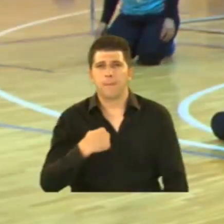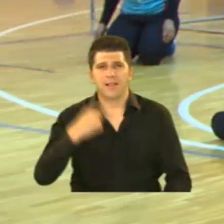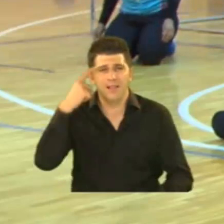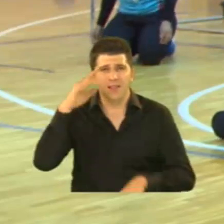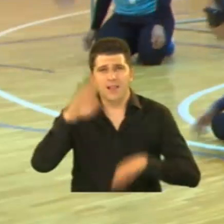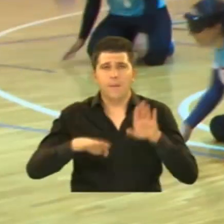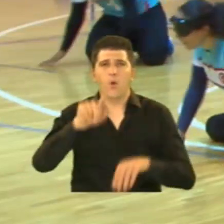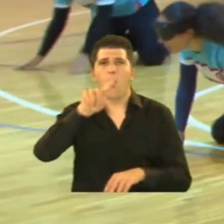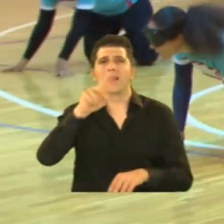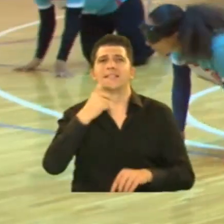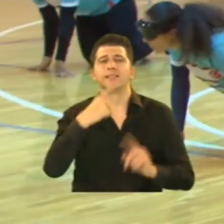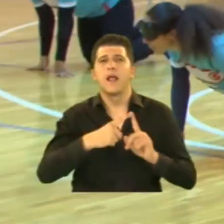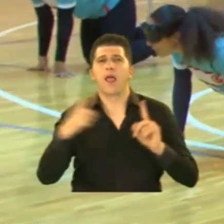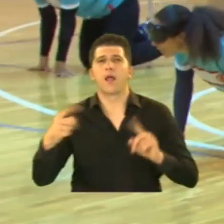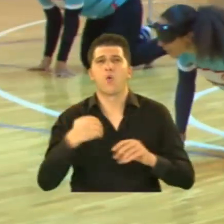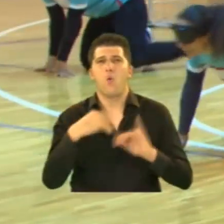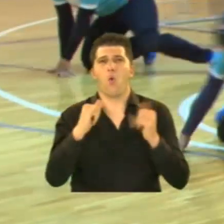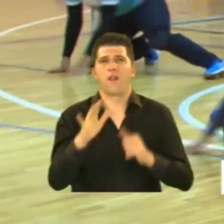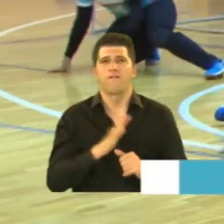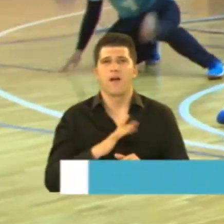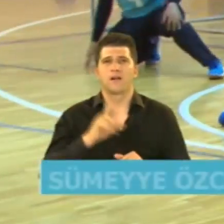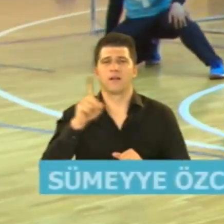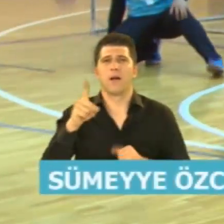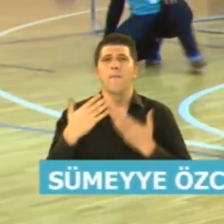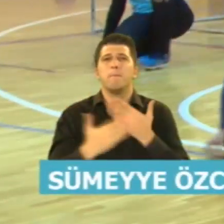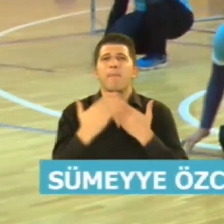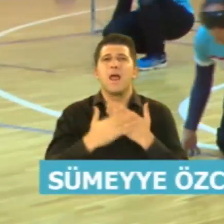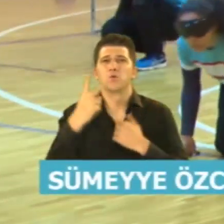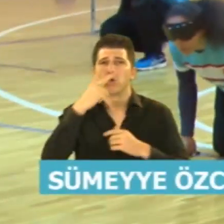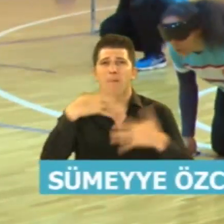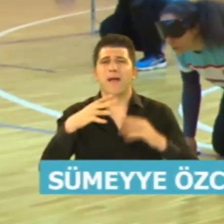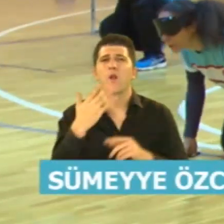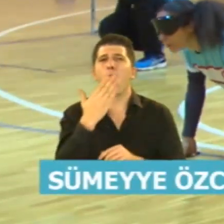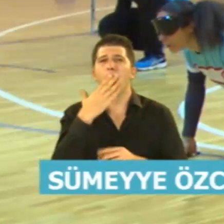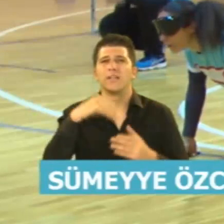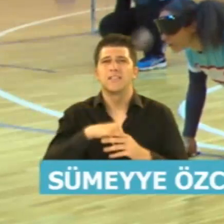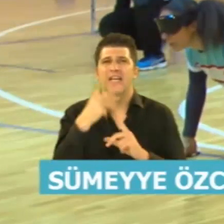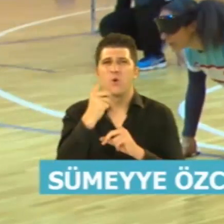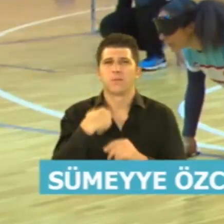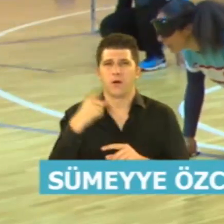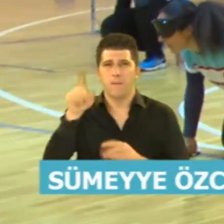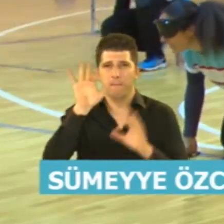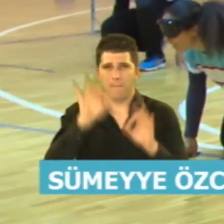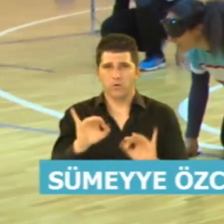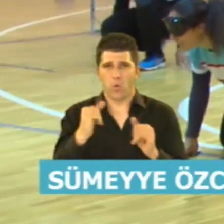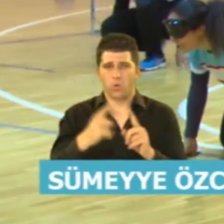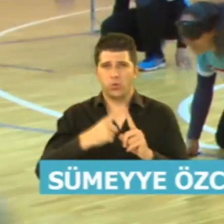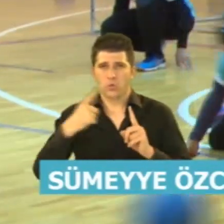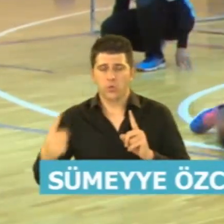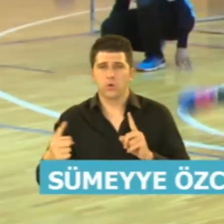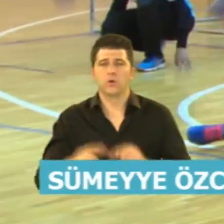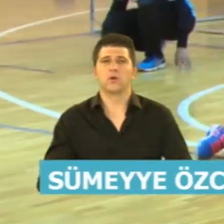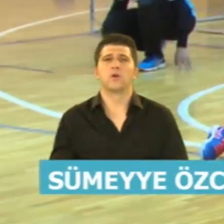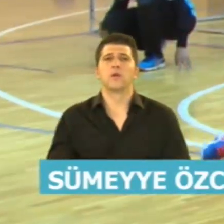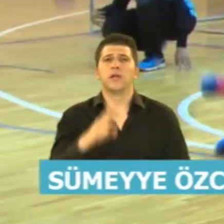Ben yaklaşık 12 yıldır golbol oynuyorum. Kahramanmaraş Ertuğrul Gazi Görme Engelliler İlköğretim Okulu'nda okudum. Orada golbola başladım